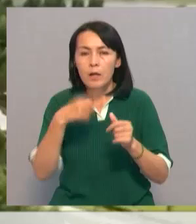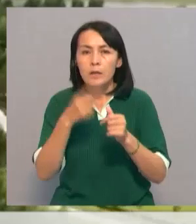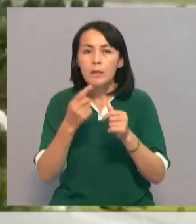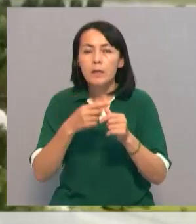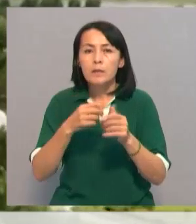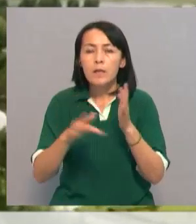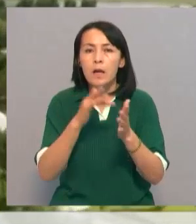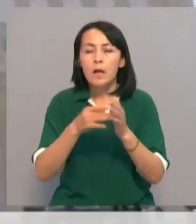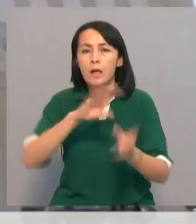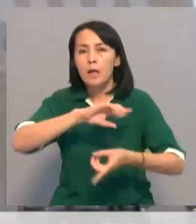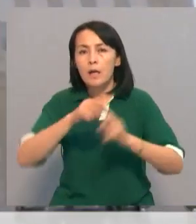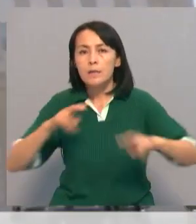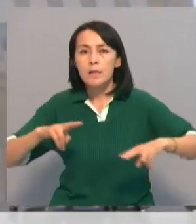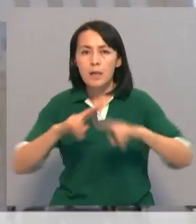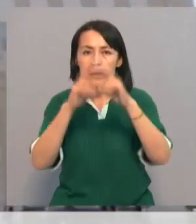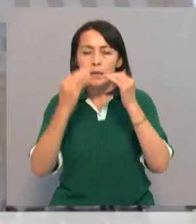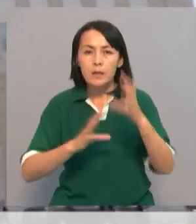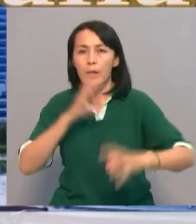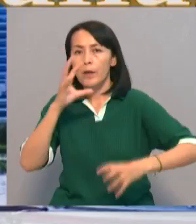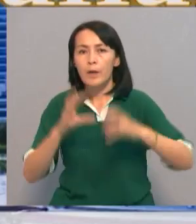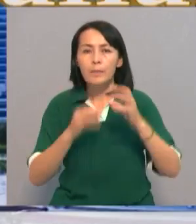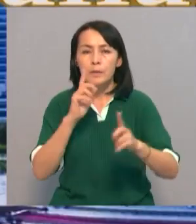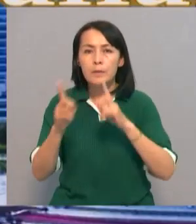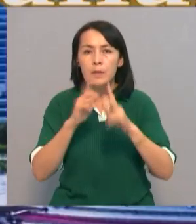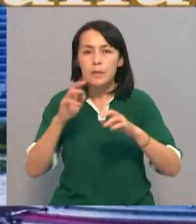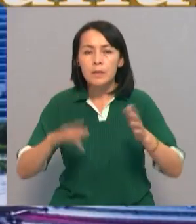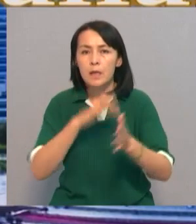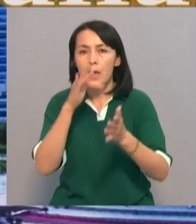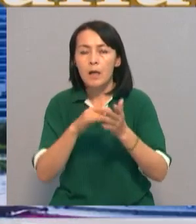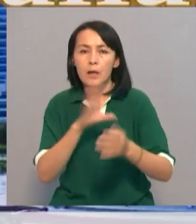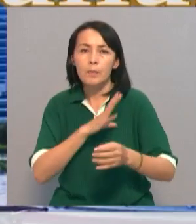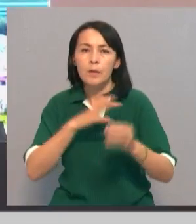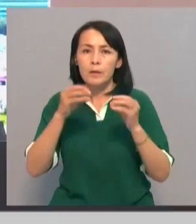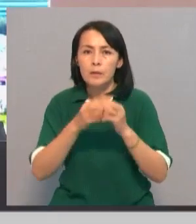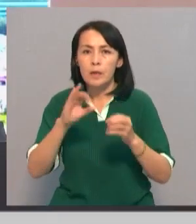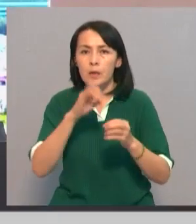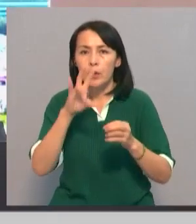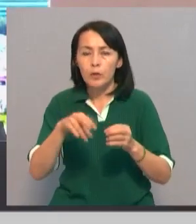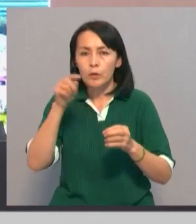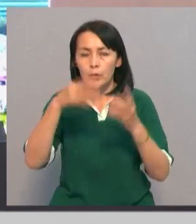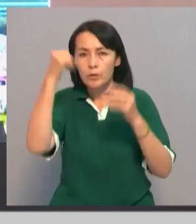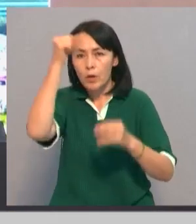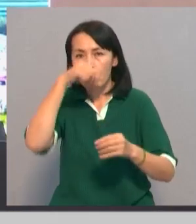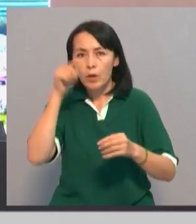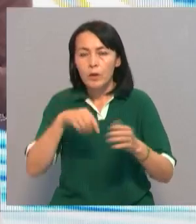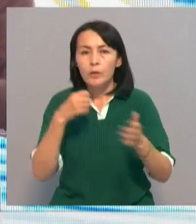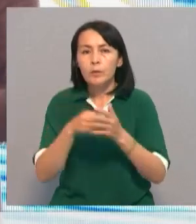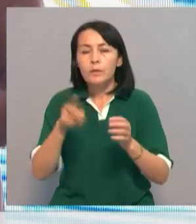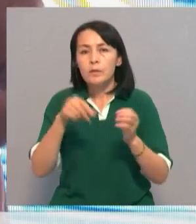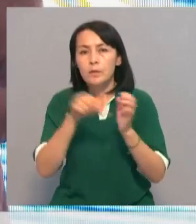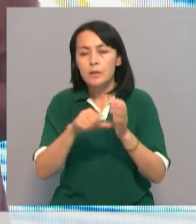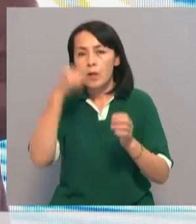название столицы было изменено на Астана. Международная презентация столицы официально состоялась 10 июня того же года и до